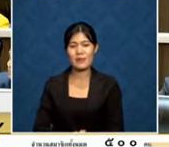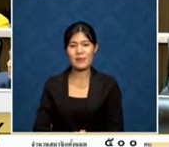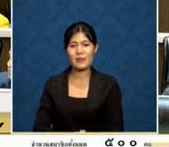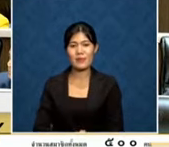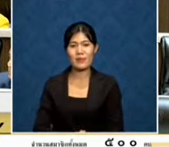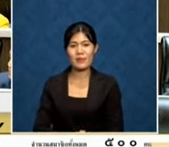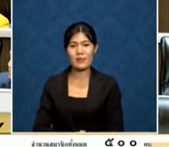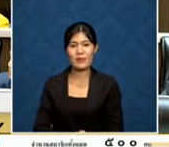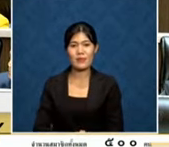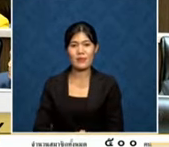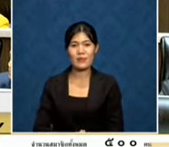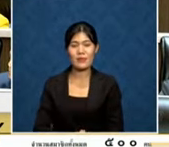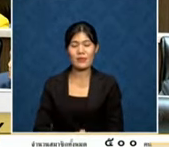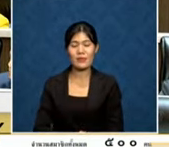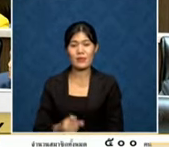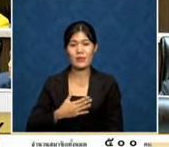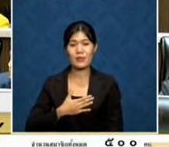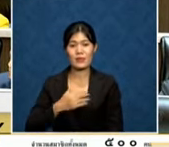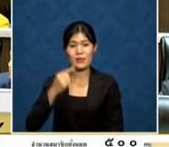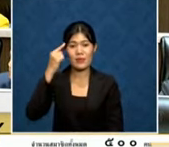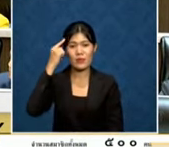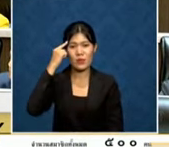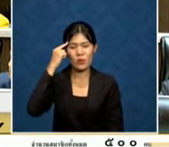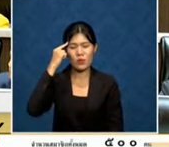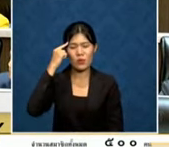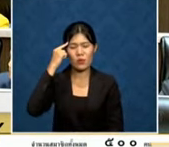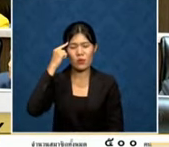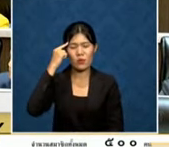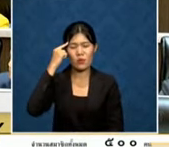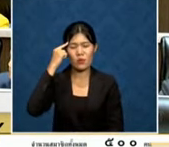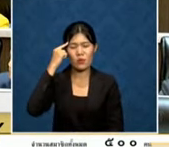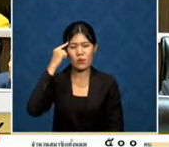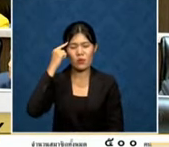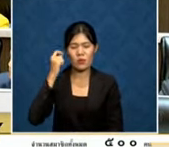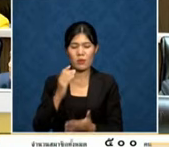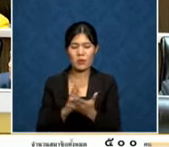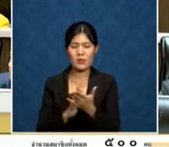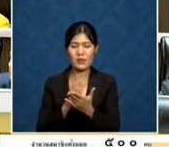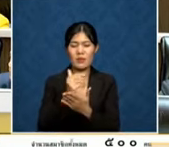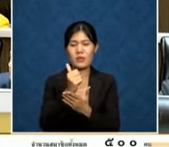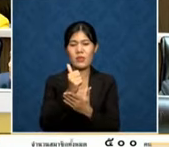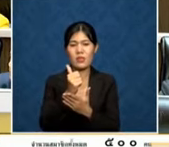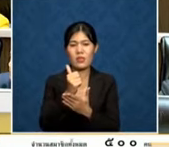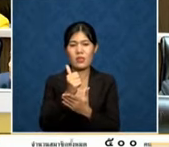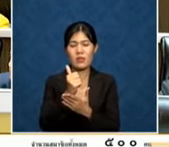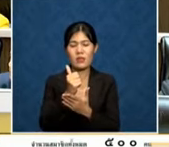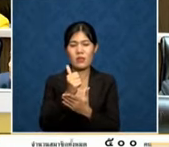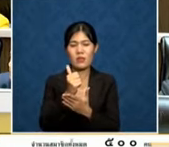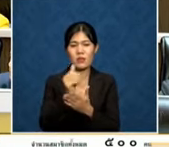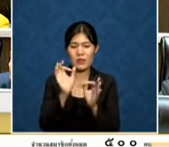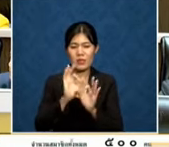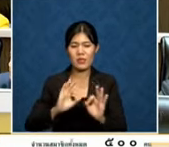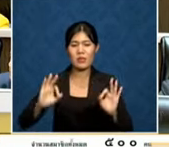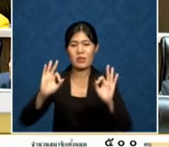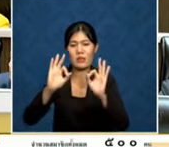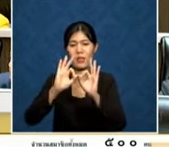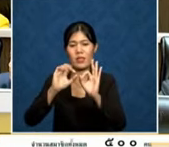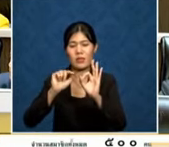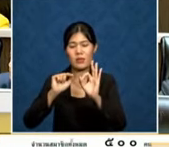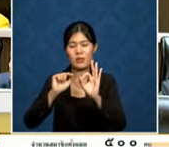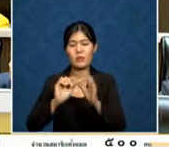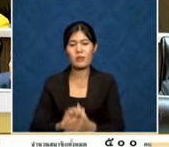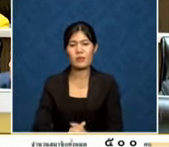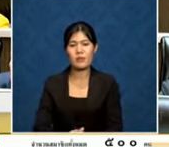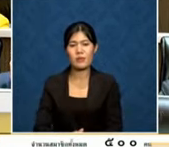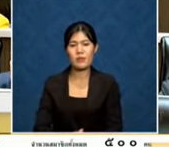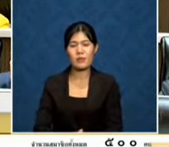นั้นเนี่ยครับผมคิดว่าปัจจัยในเรื่องเอ่อความสำเร็จที่เป็นกุญแจแห่งความสำเร็จ